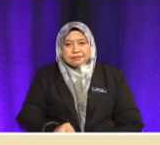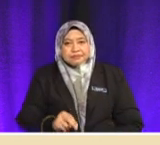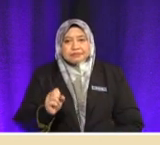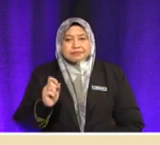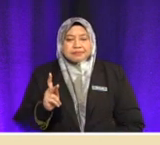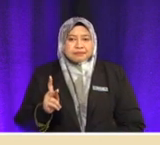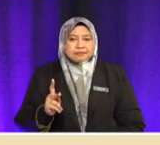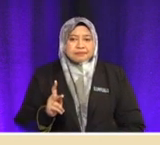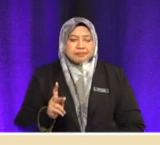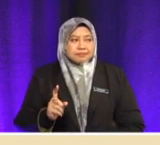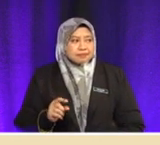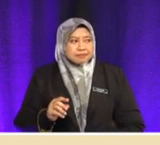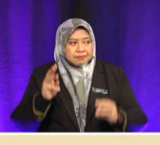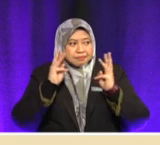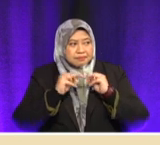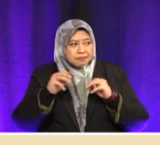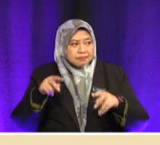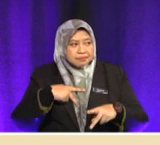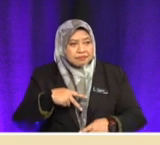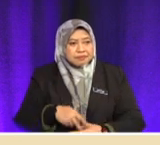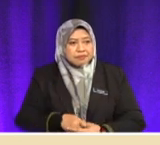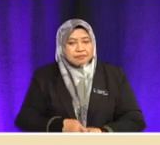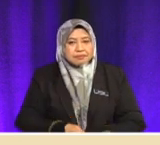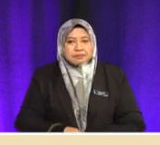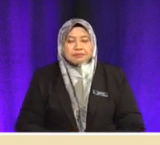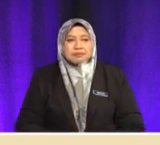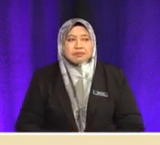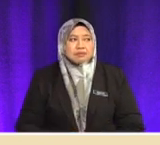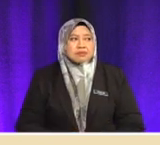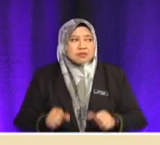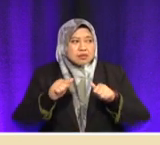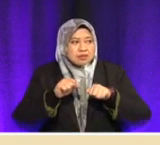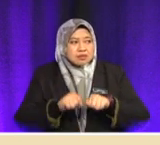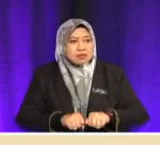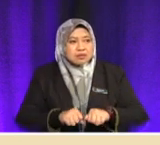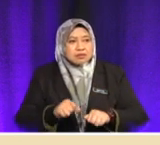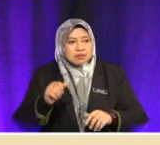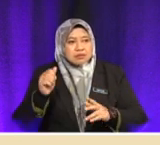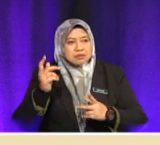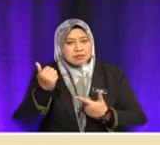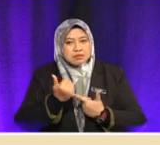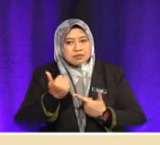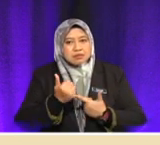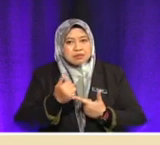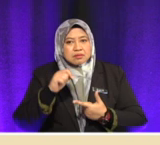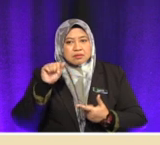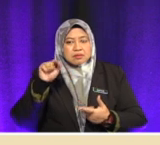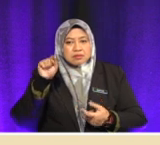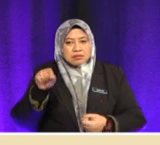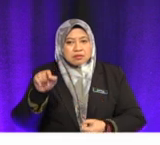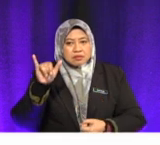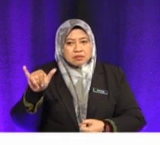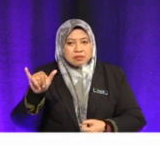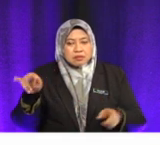ini Mira punya Oke untuk syarat kedua bisa syarat kedua pula titik why why adalah